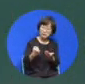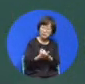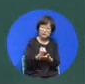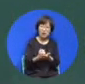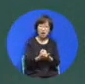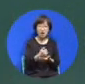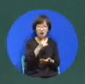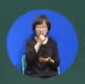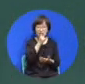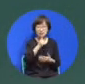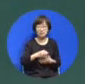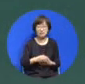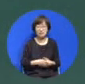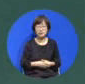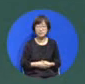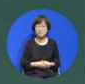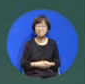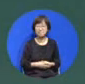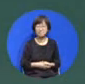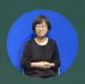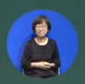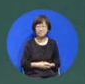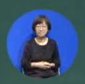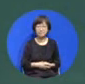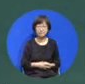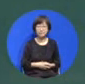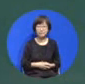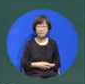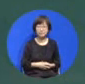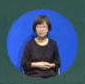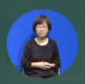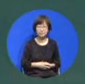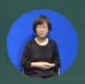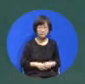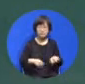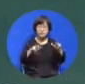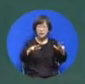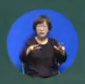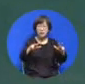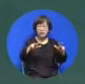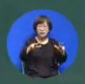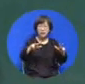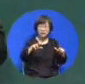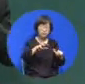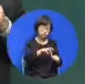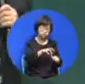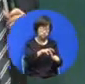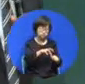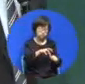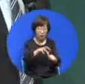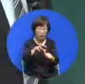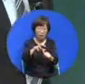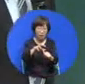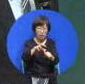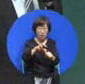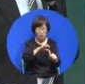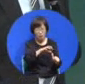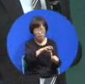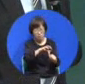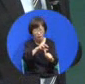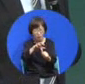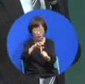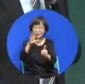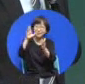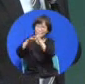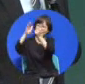restoration. 그래서 포로가 돼 있는 가운데 하나님이 명령을 하신 거예요. That's why